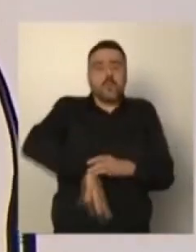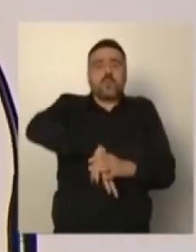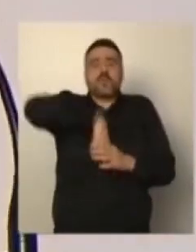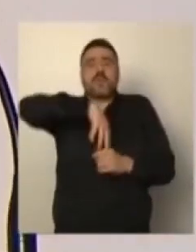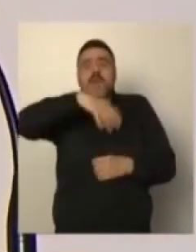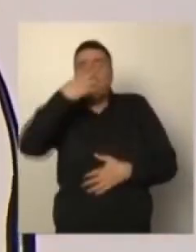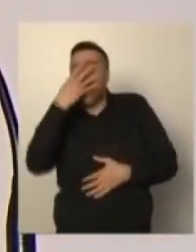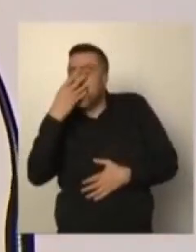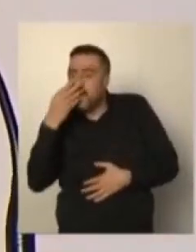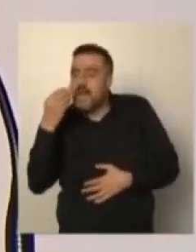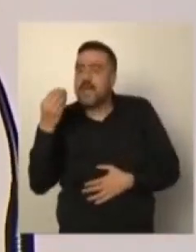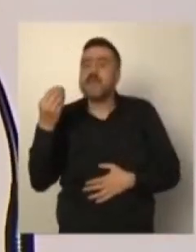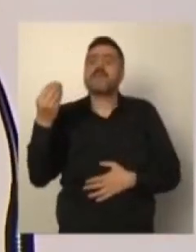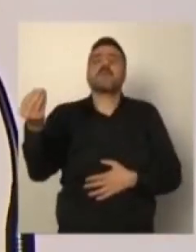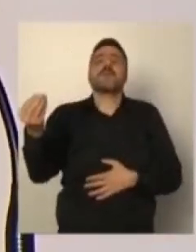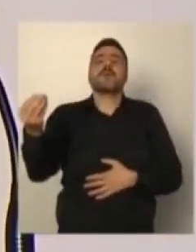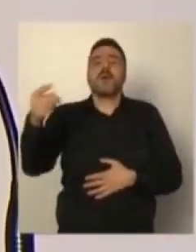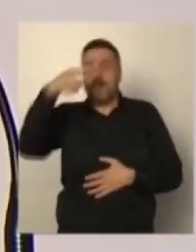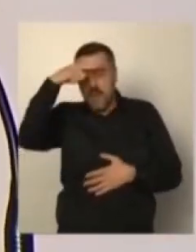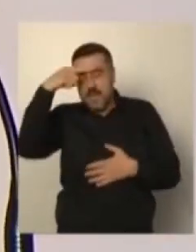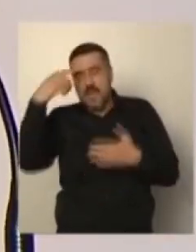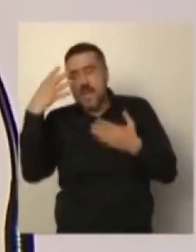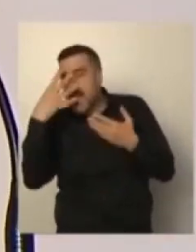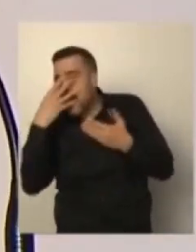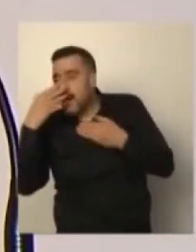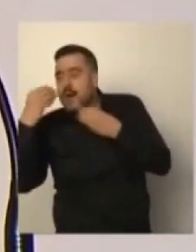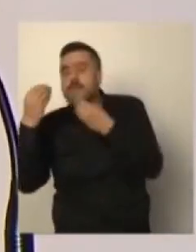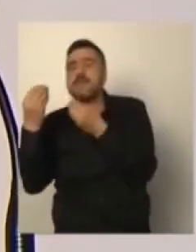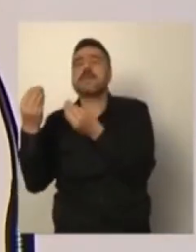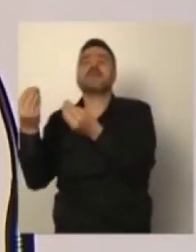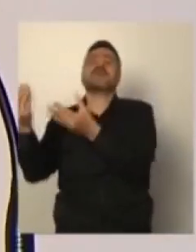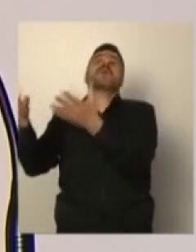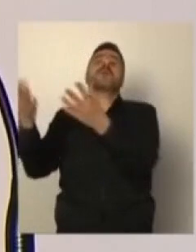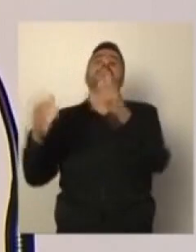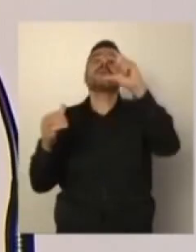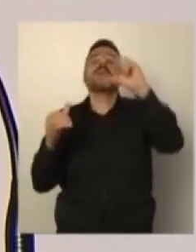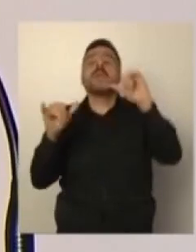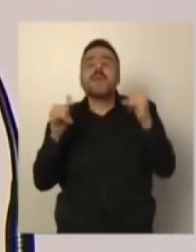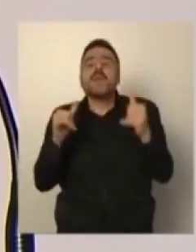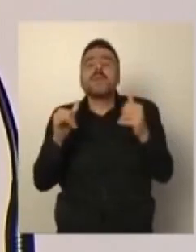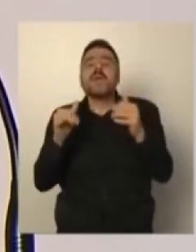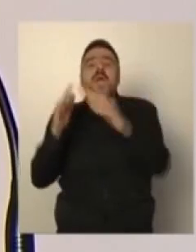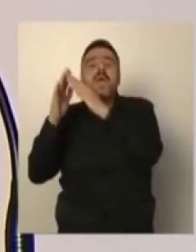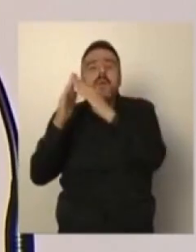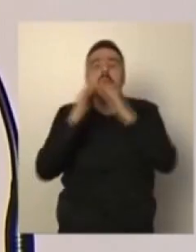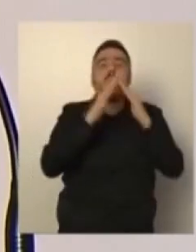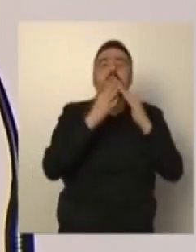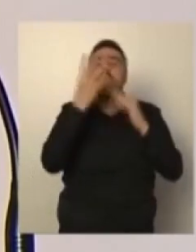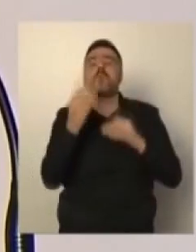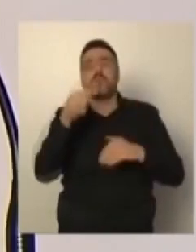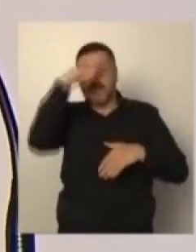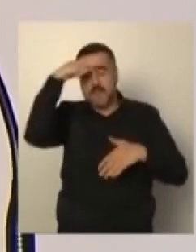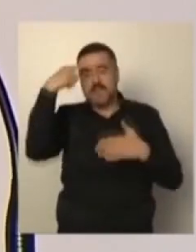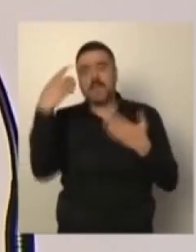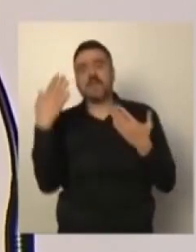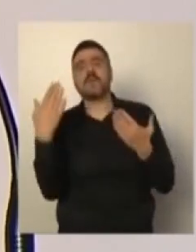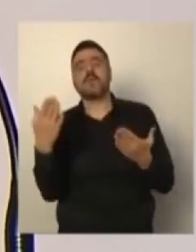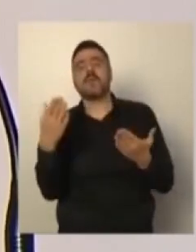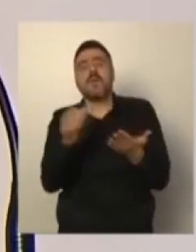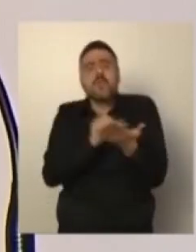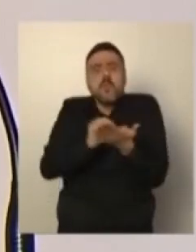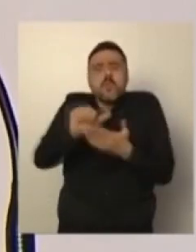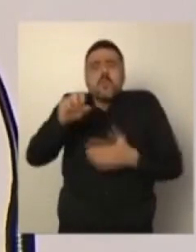ediyoruz, vasıl eyle. Bizleri cennette efendimize komşu eyle ya Rabbi. Bütün